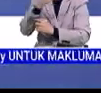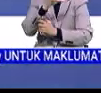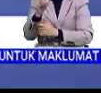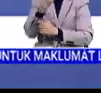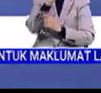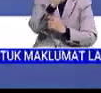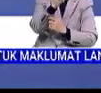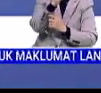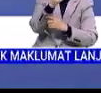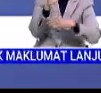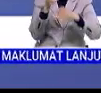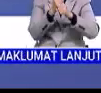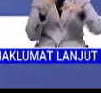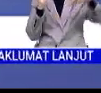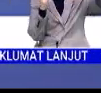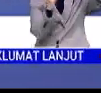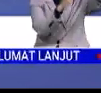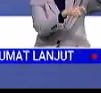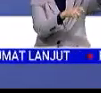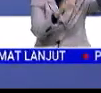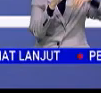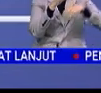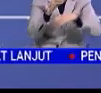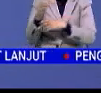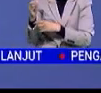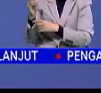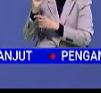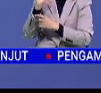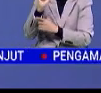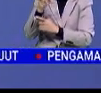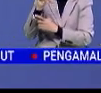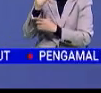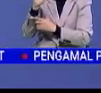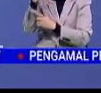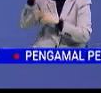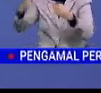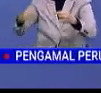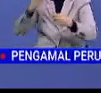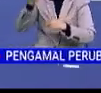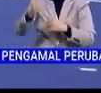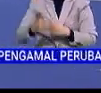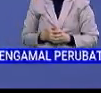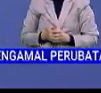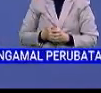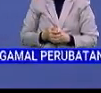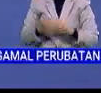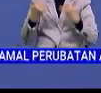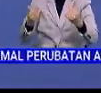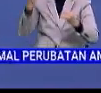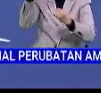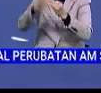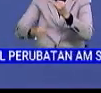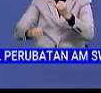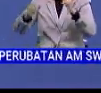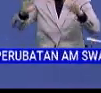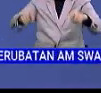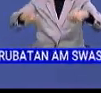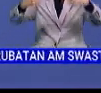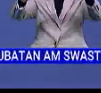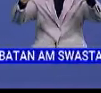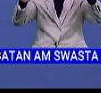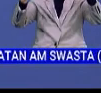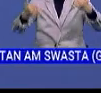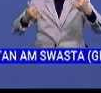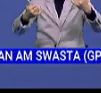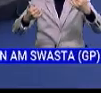Arif Syafi'i Ishak serta Muhammad Akimullah Anwar esok. Sementara itu, dalam perlawanan akhir Piala Vivian May